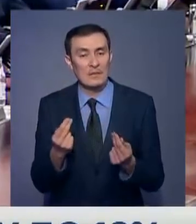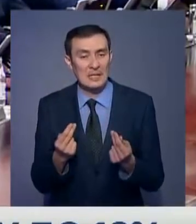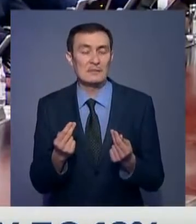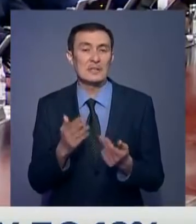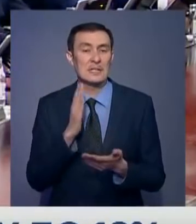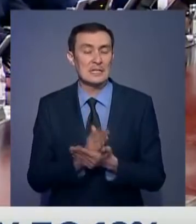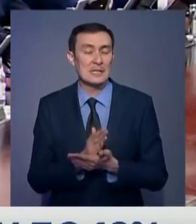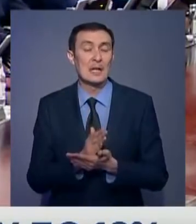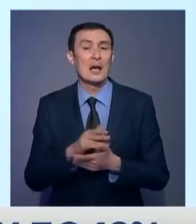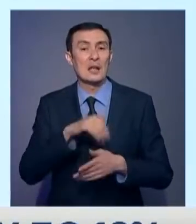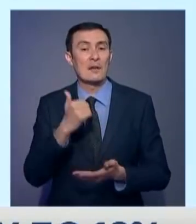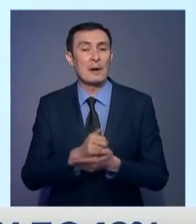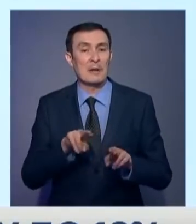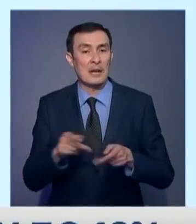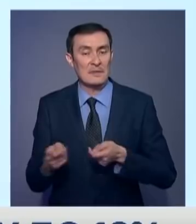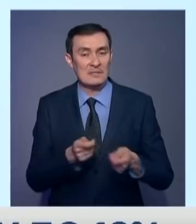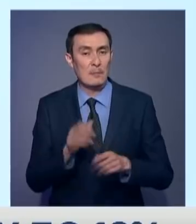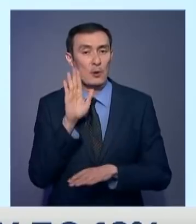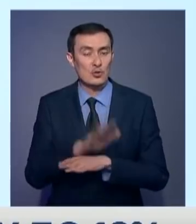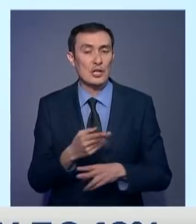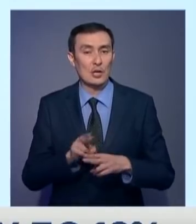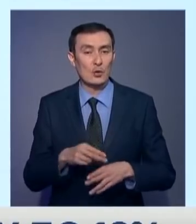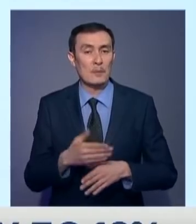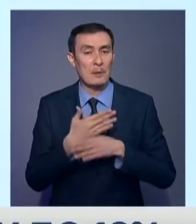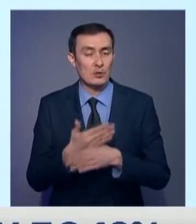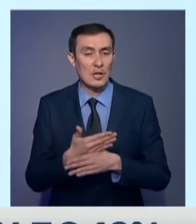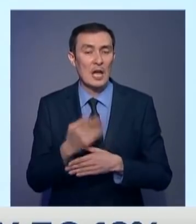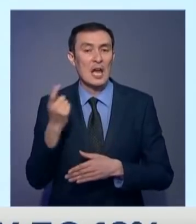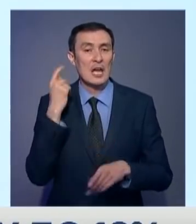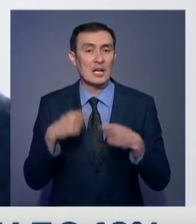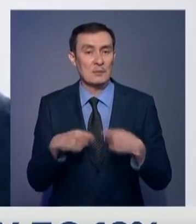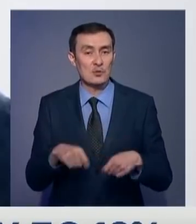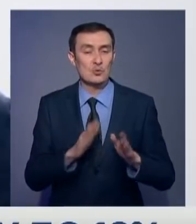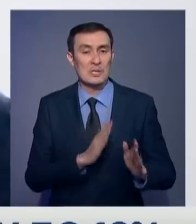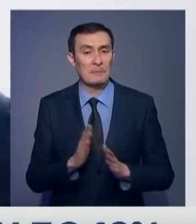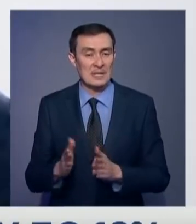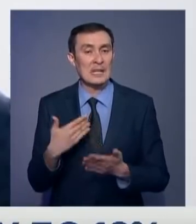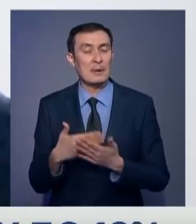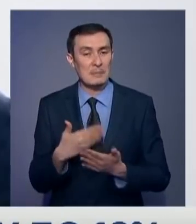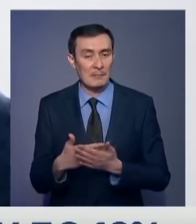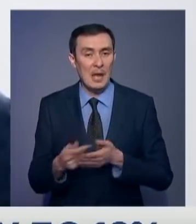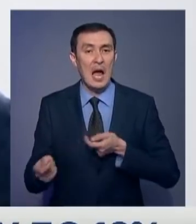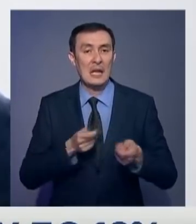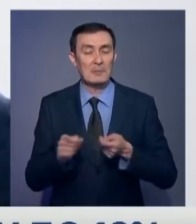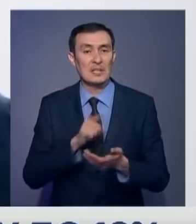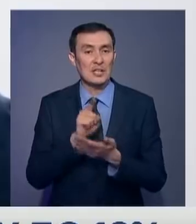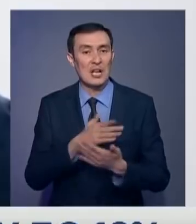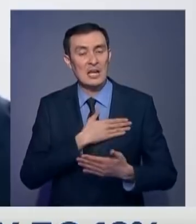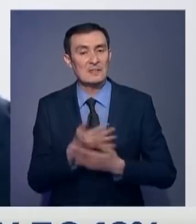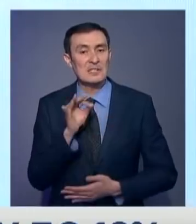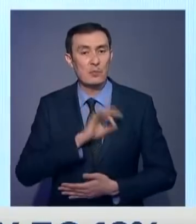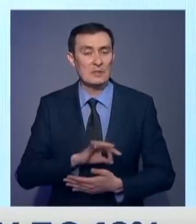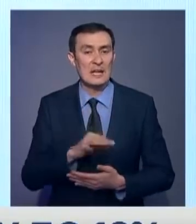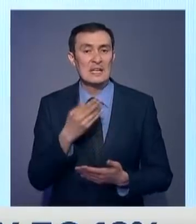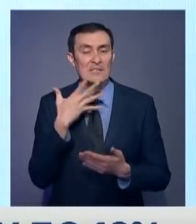финансами. Глава правительства дал поручения, которые позволят обеспечить экономическую стабильность. К примеру, акиматы должны активнее